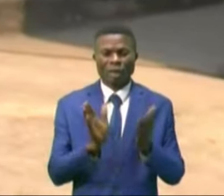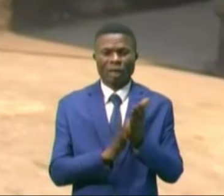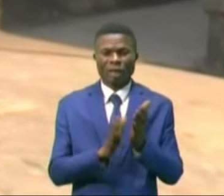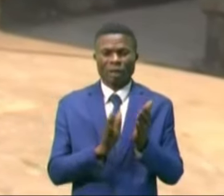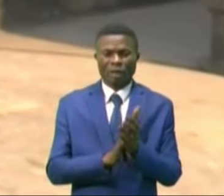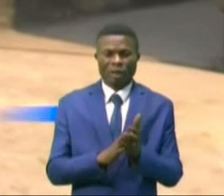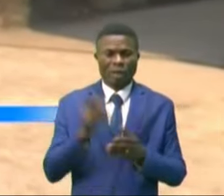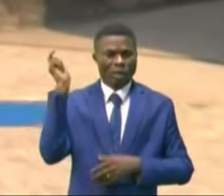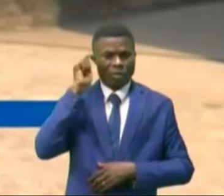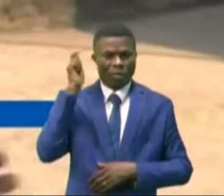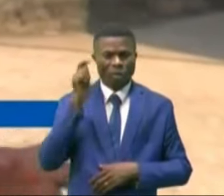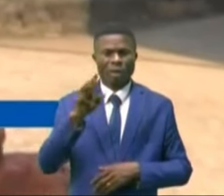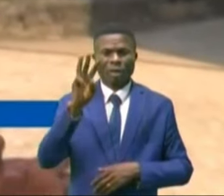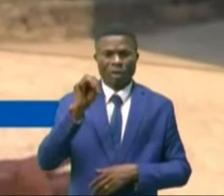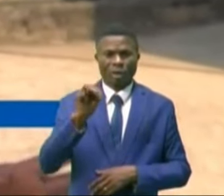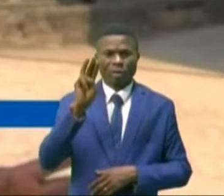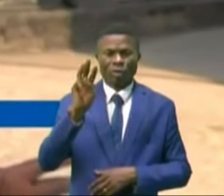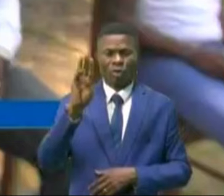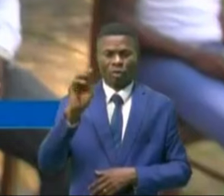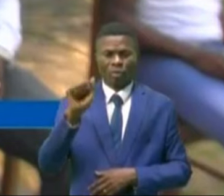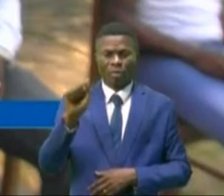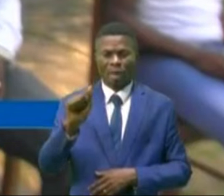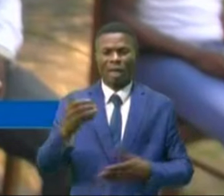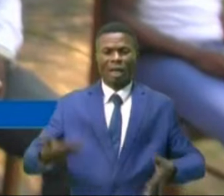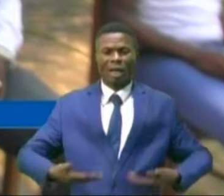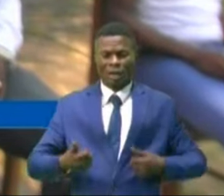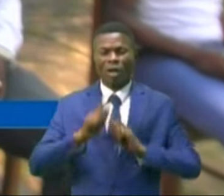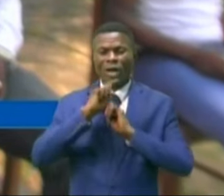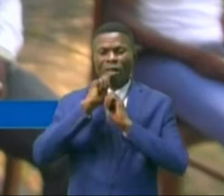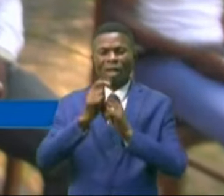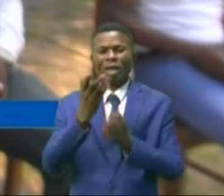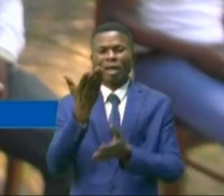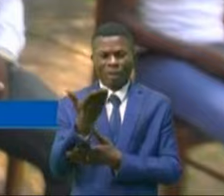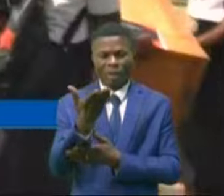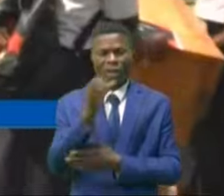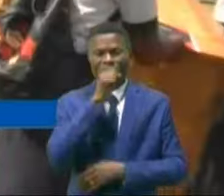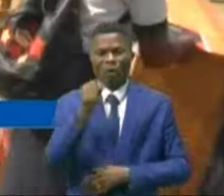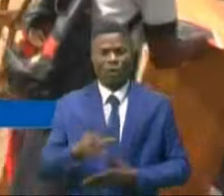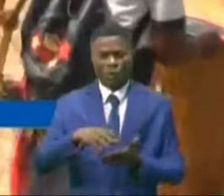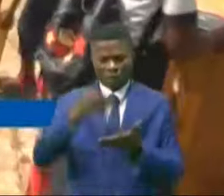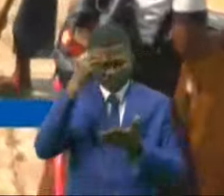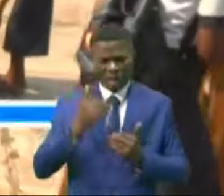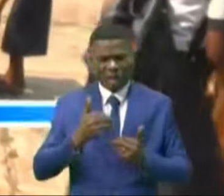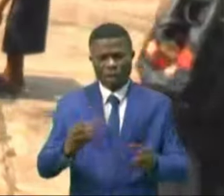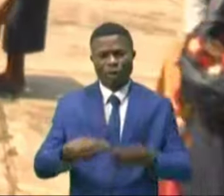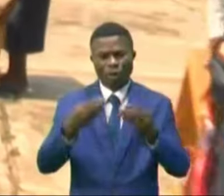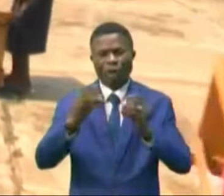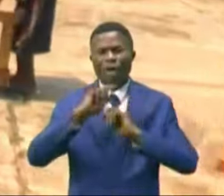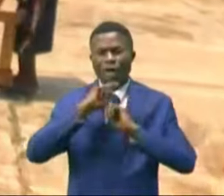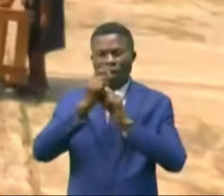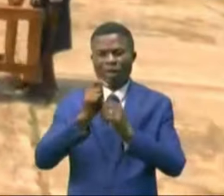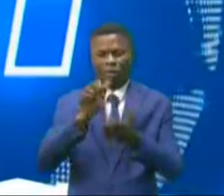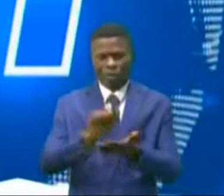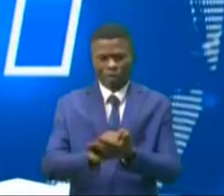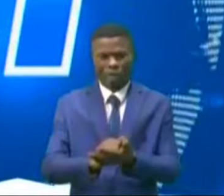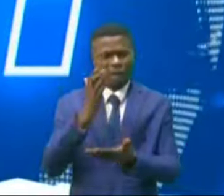le professeur Lubanzila a salué ces gestes et a exhorté les anciens à continuer dans la même lancée.